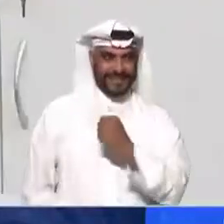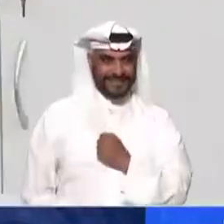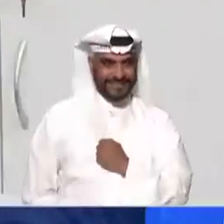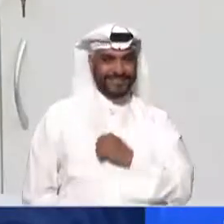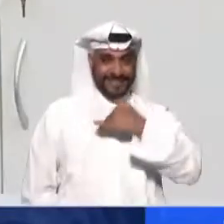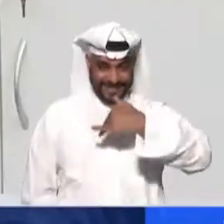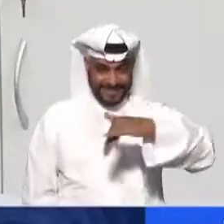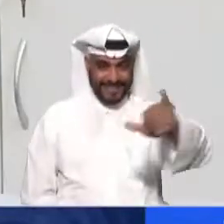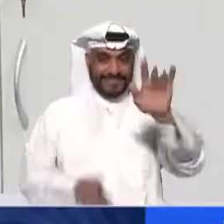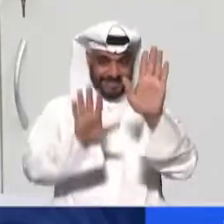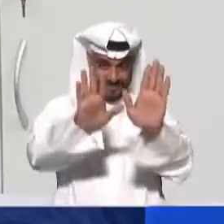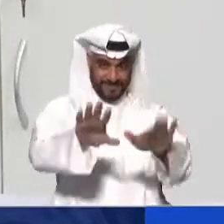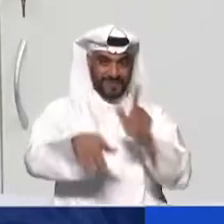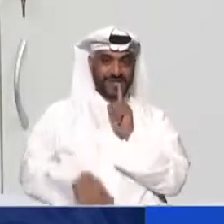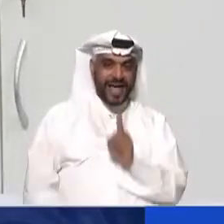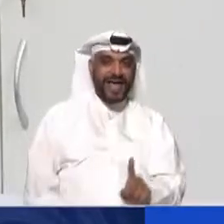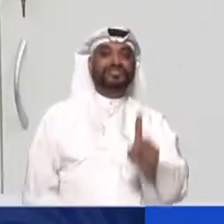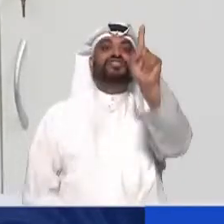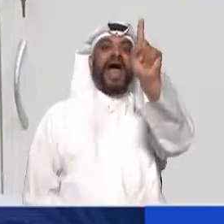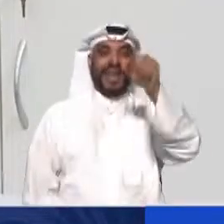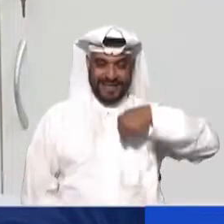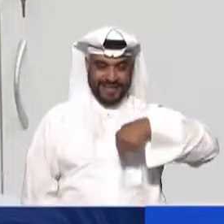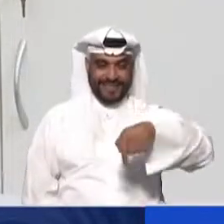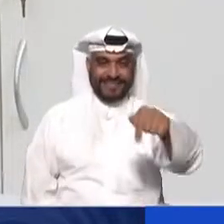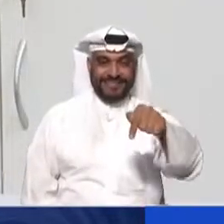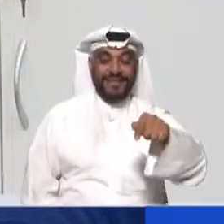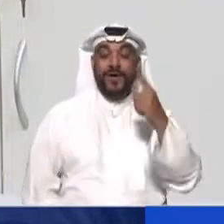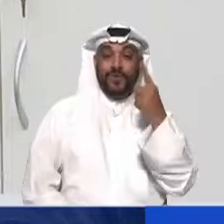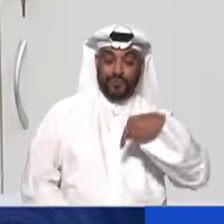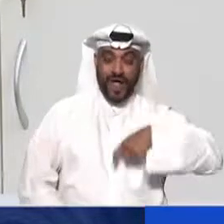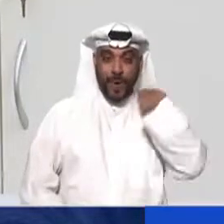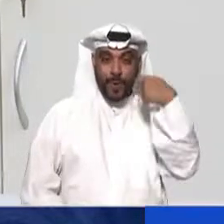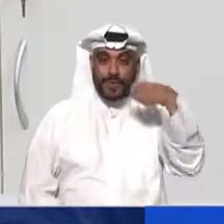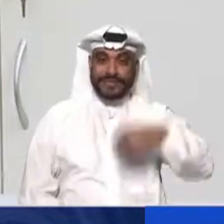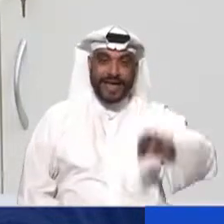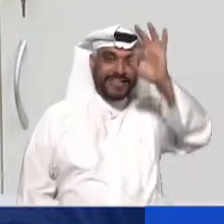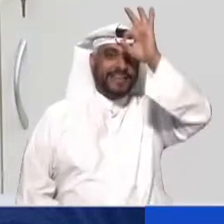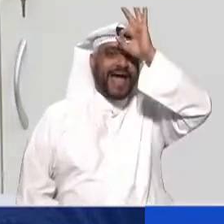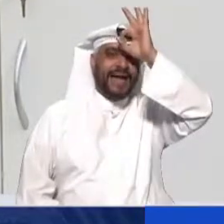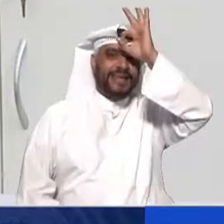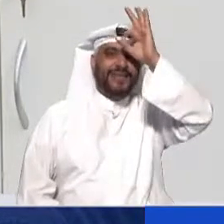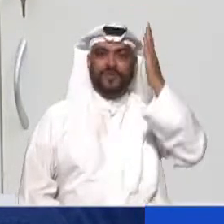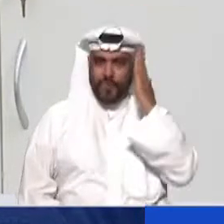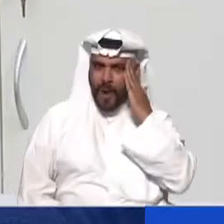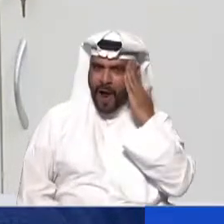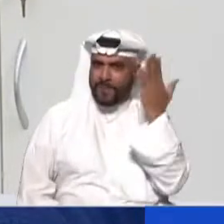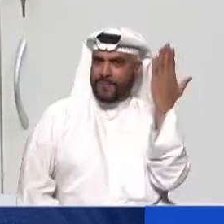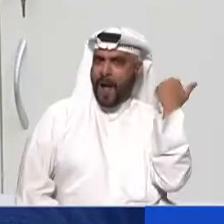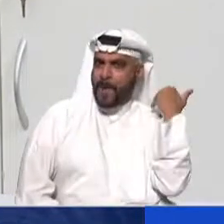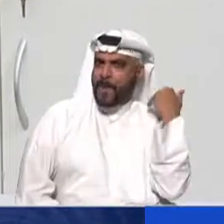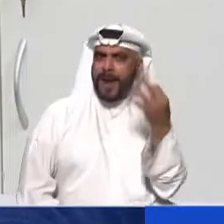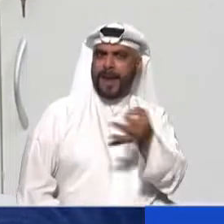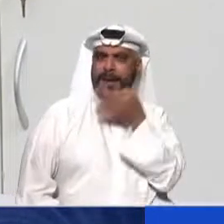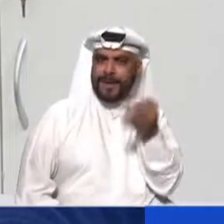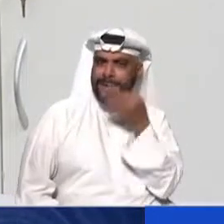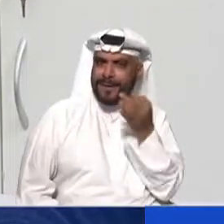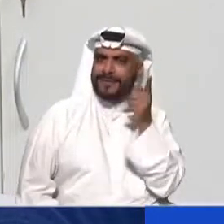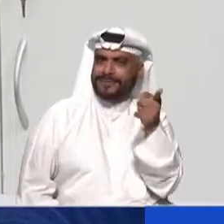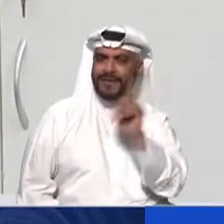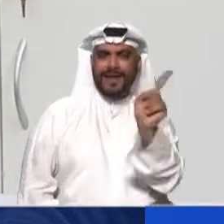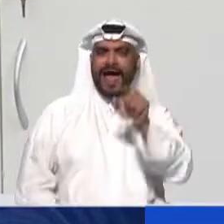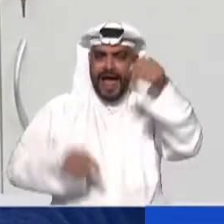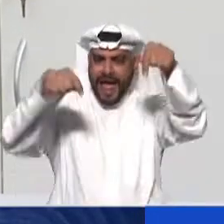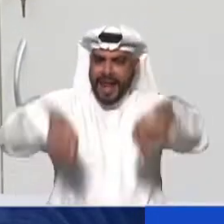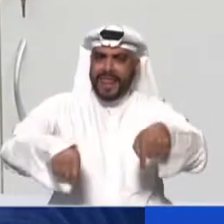هذا التطبيق، واللي إن شاء الله راح ينزل من ضمن منظومة وزارة الداخلية في على الأب ستور وعلى جوجل بلاي،